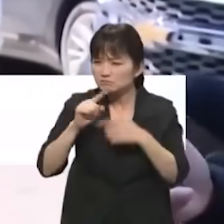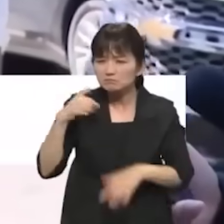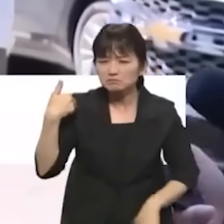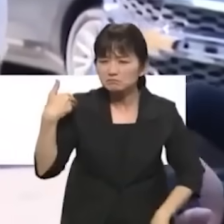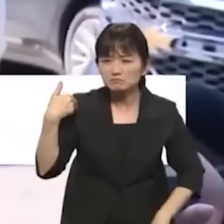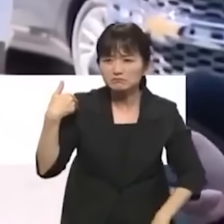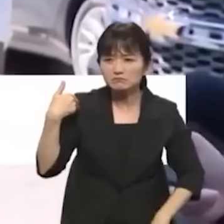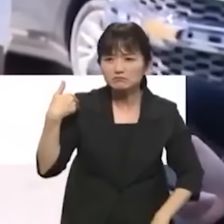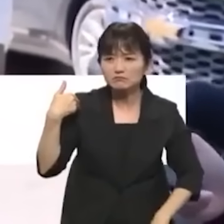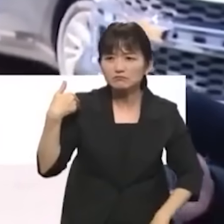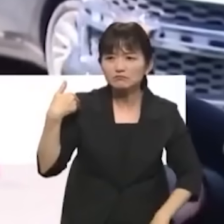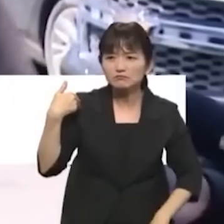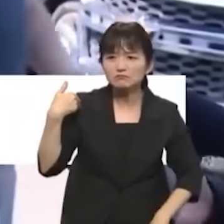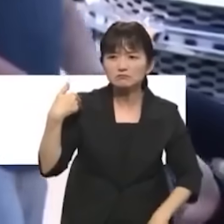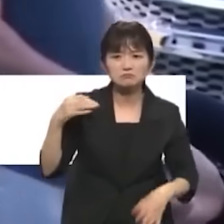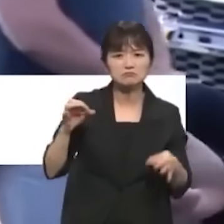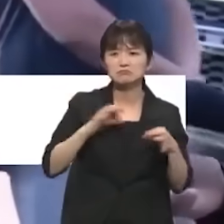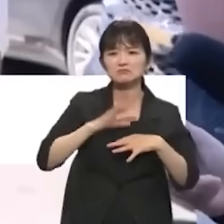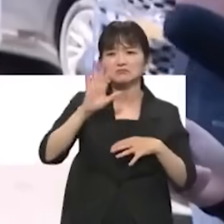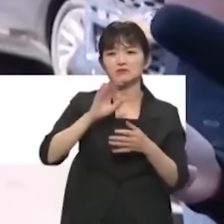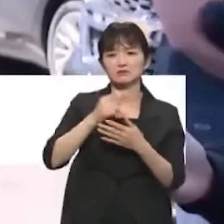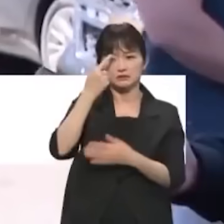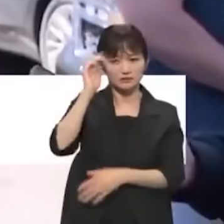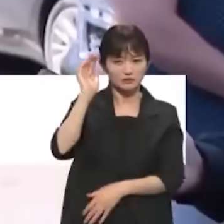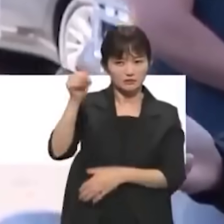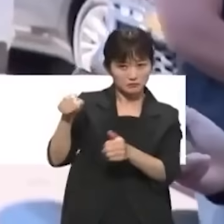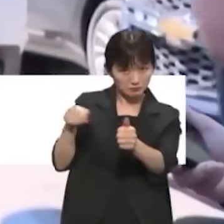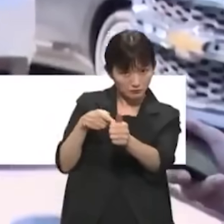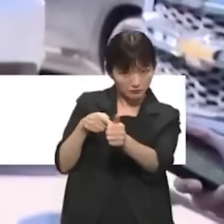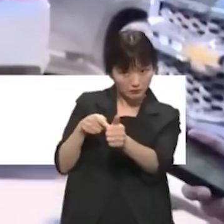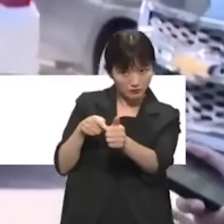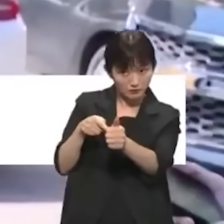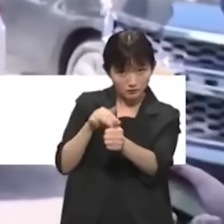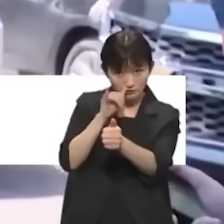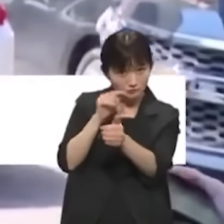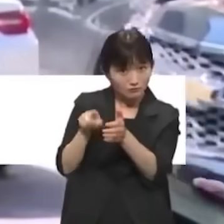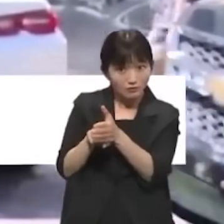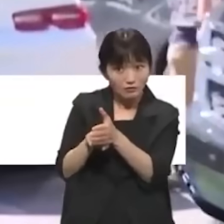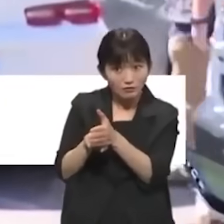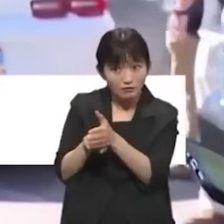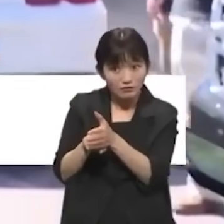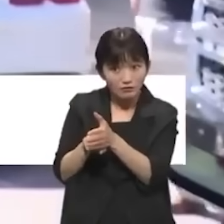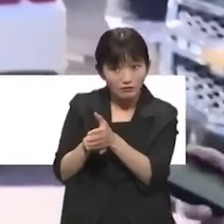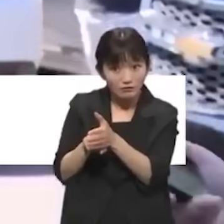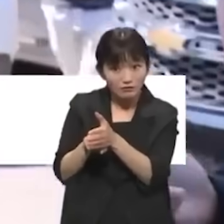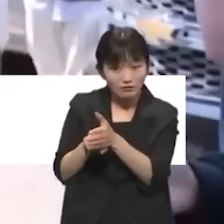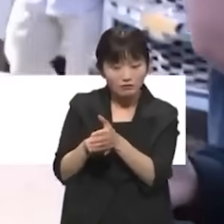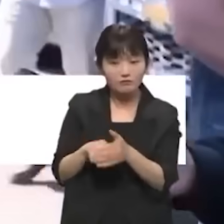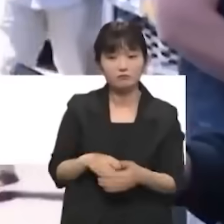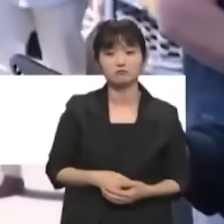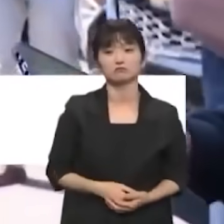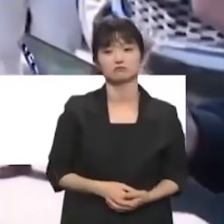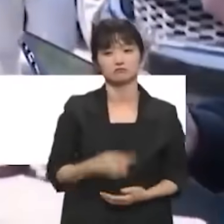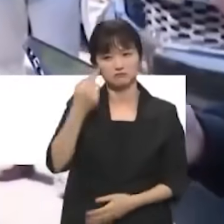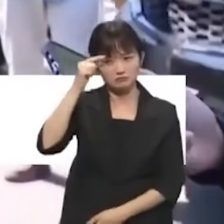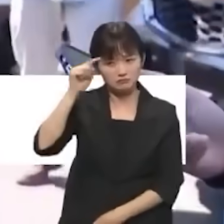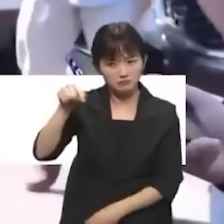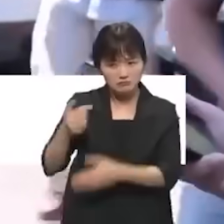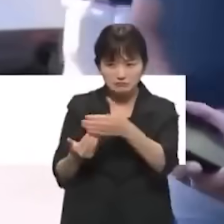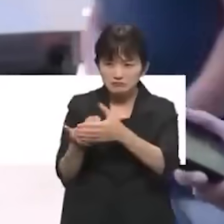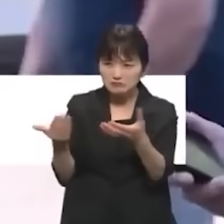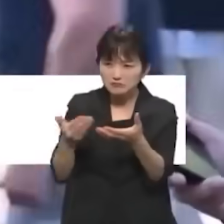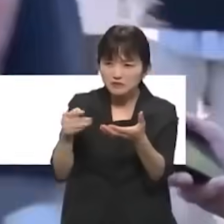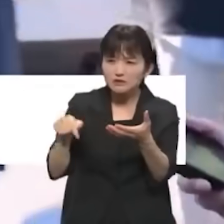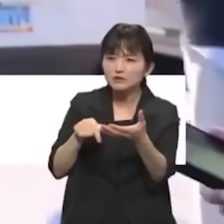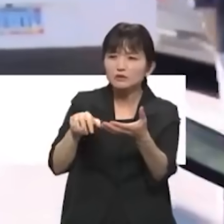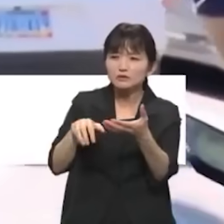what happened, but I'm not surprised. Do you think, do you believe? not much that happens in Russia with Putin not